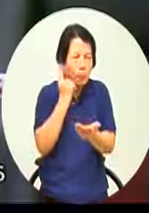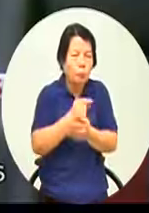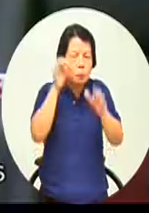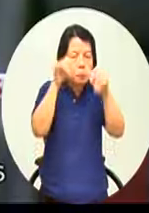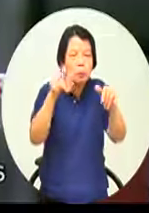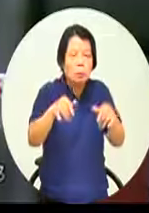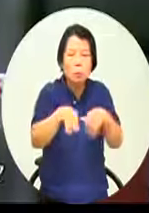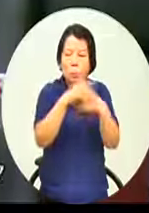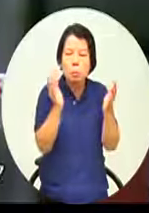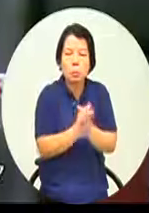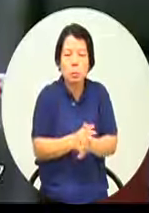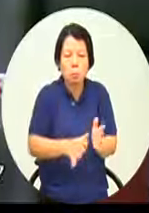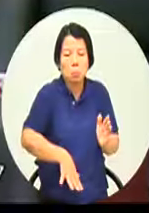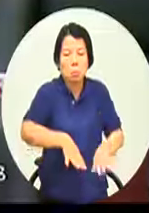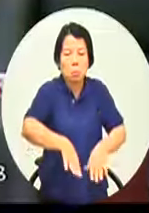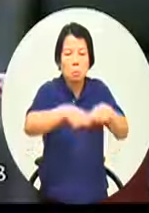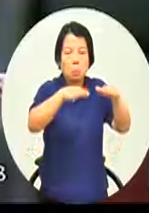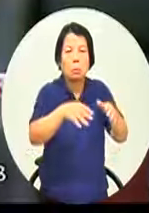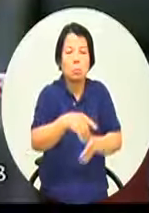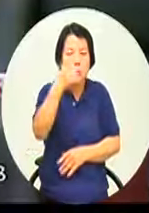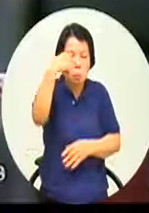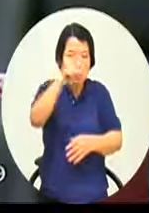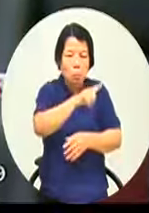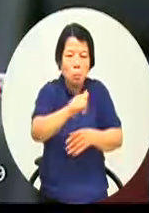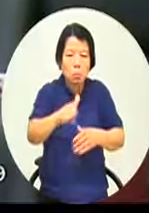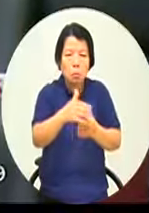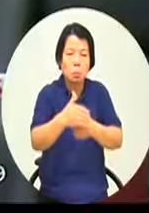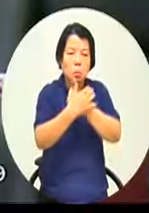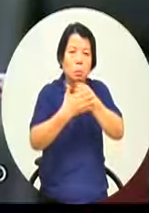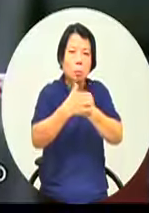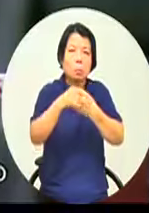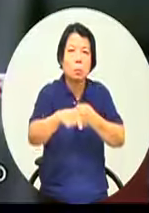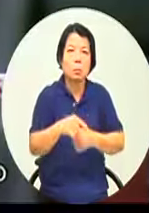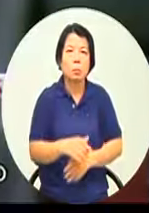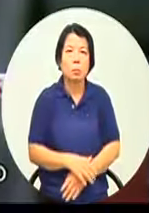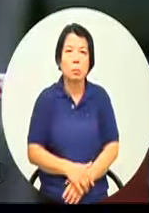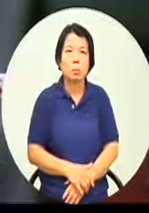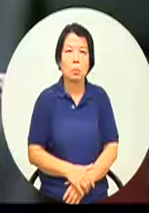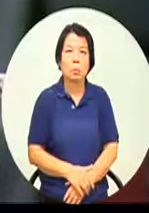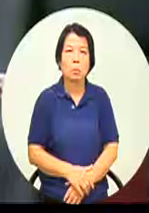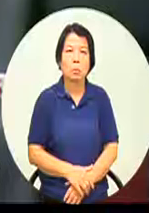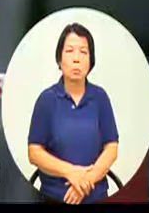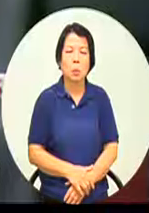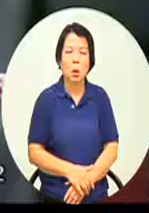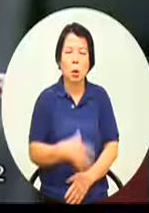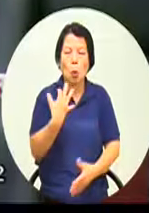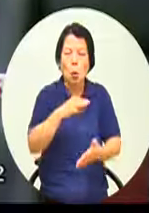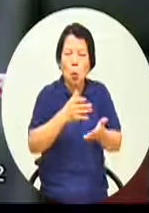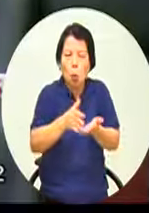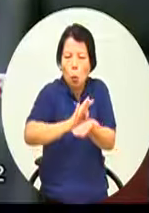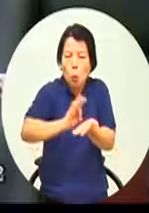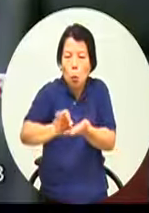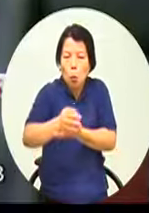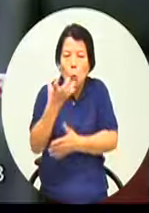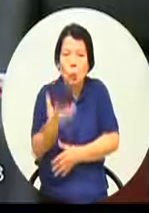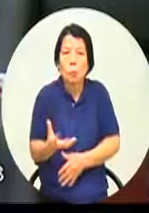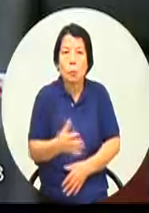就泡水，然后古迹的维护哦，到时阵哦，搁开多少钱哦？因